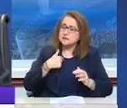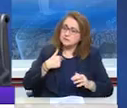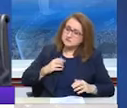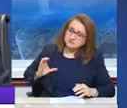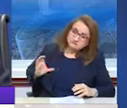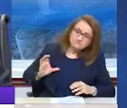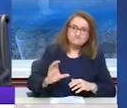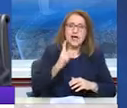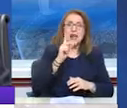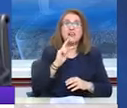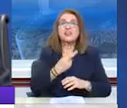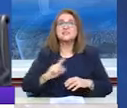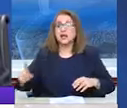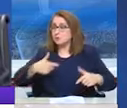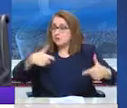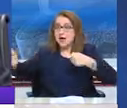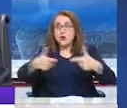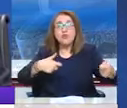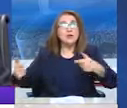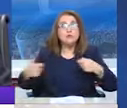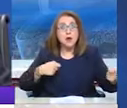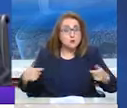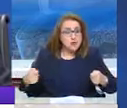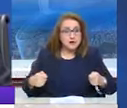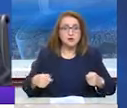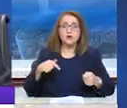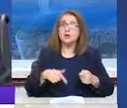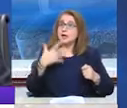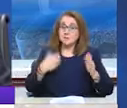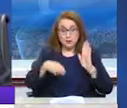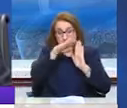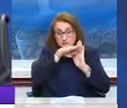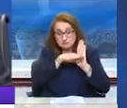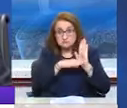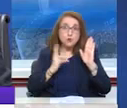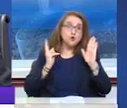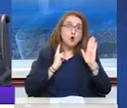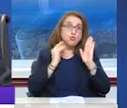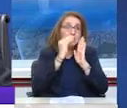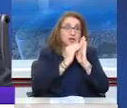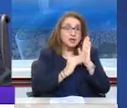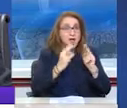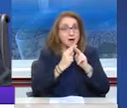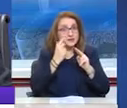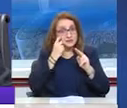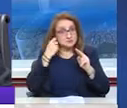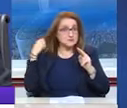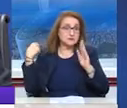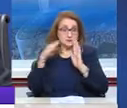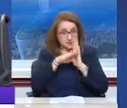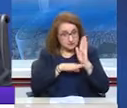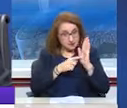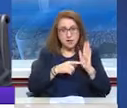οποίων οι ΚΑΔ συμπεριλαμβάνονται στις ανακοινώσεις του Υπουργείου Οικονομικών, έτσι ώστε να είναι σε θέση μέσα στις